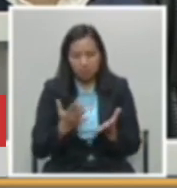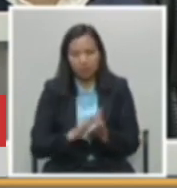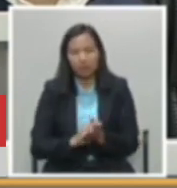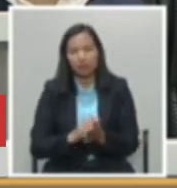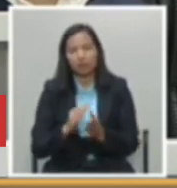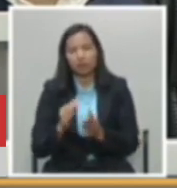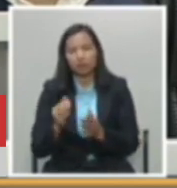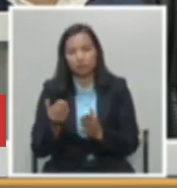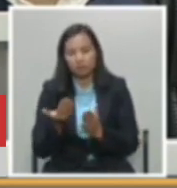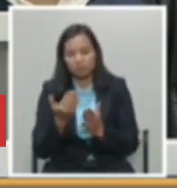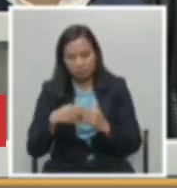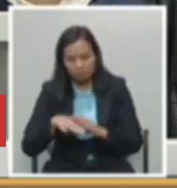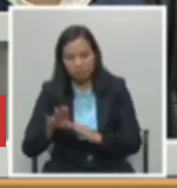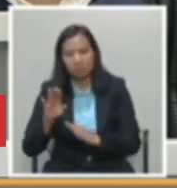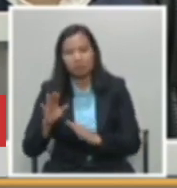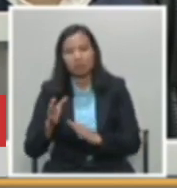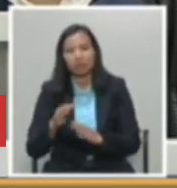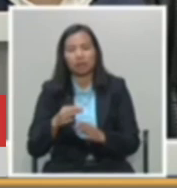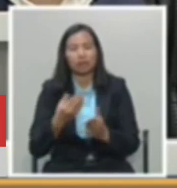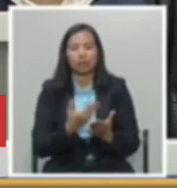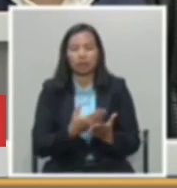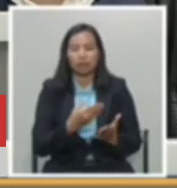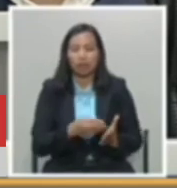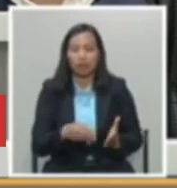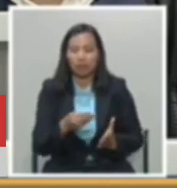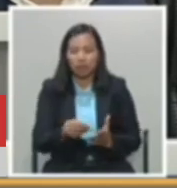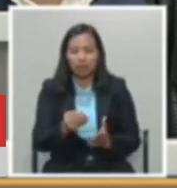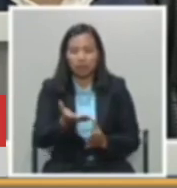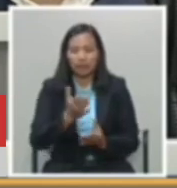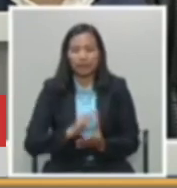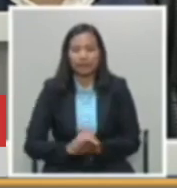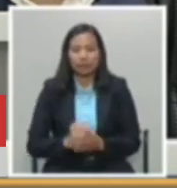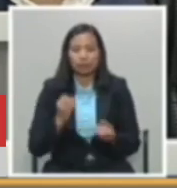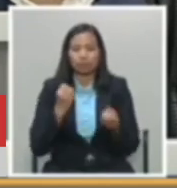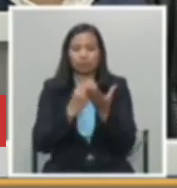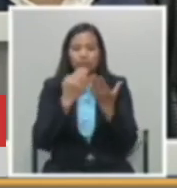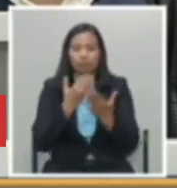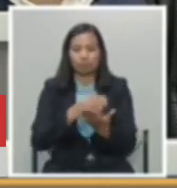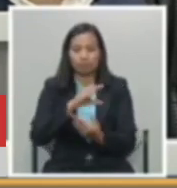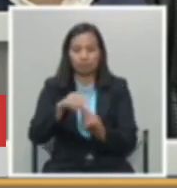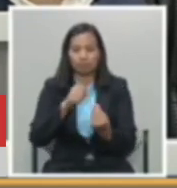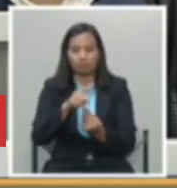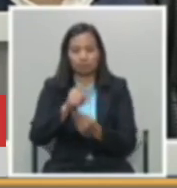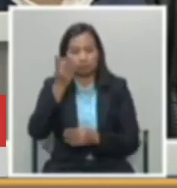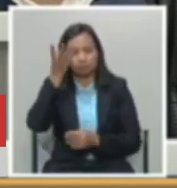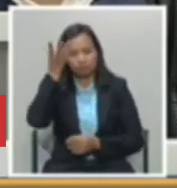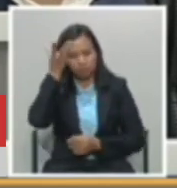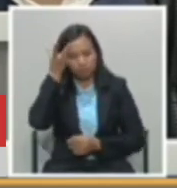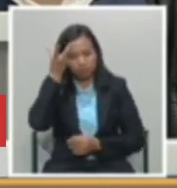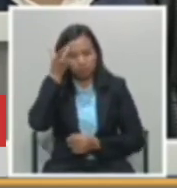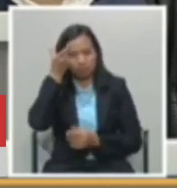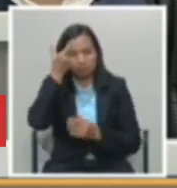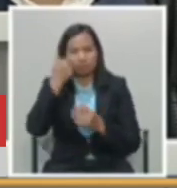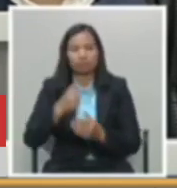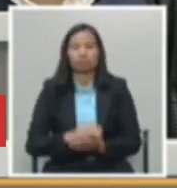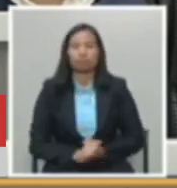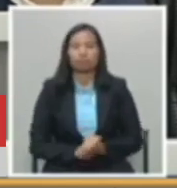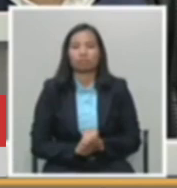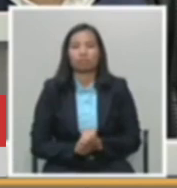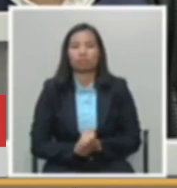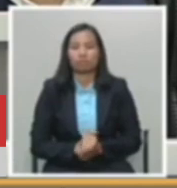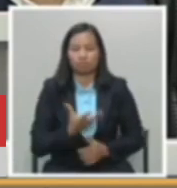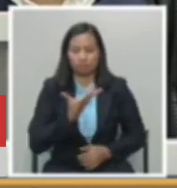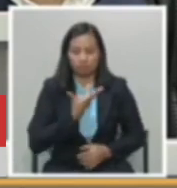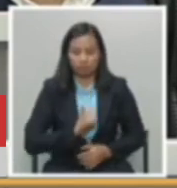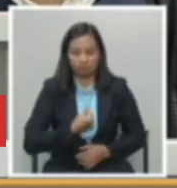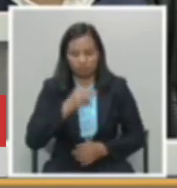ที่สูงเศรษฐกิจที่ไม่ดีส่งผลกระทบค่ะเครียดวิตกกังวลเป็นโรคซึ